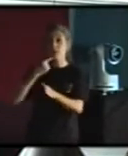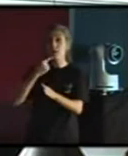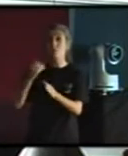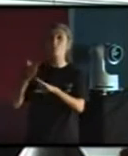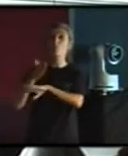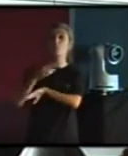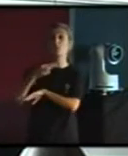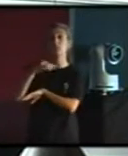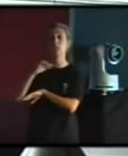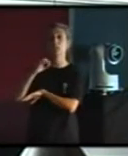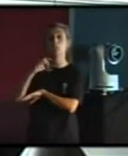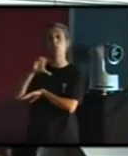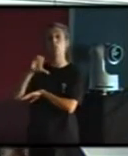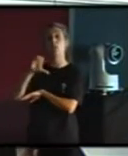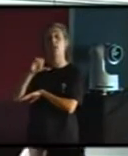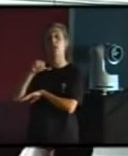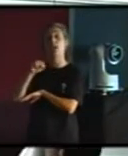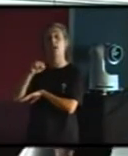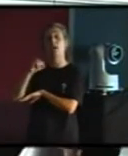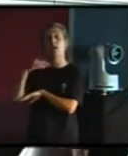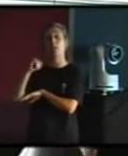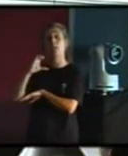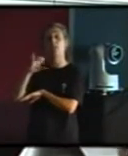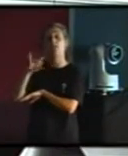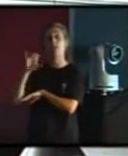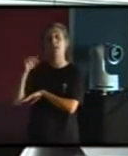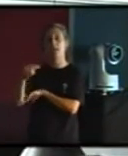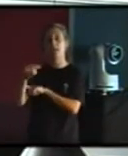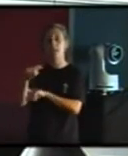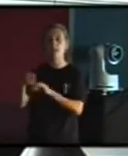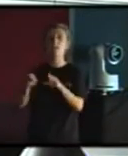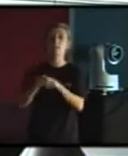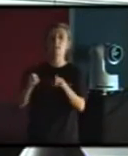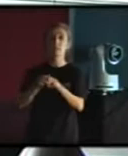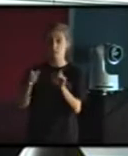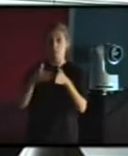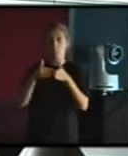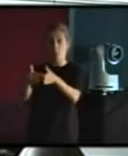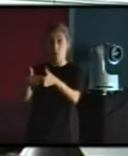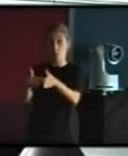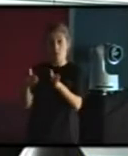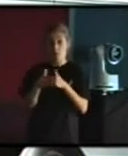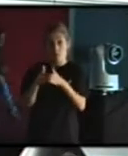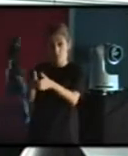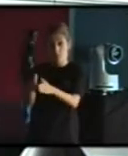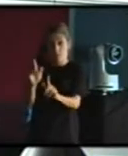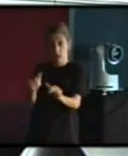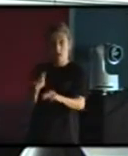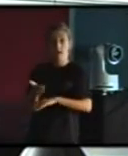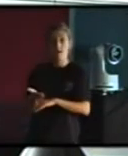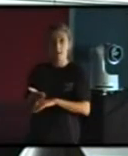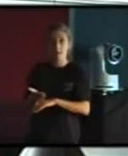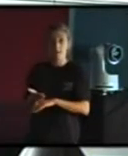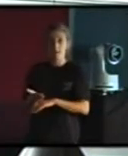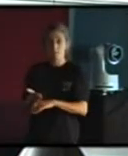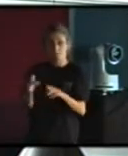Michelin. Il est à la frontière de l'entrée du port. C'est l'entrée du port. Et dans l'entrée du port, il y a des